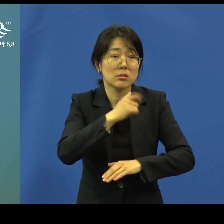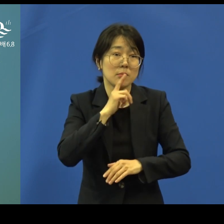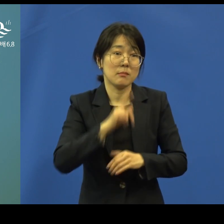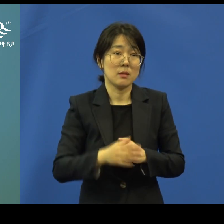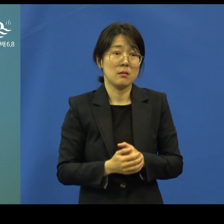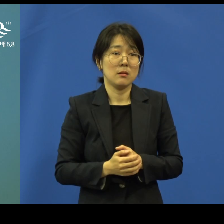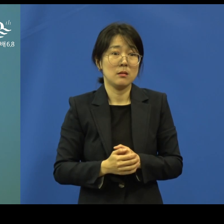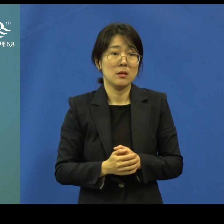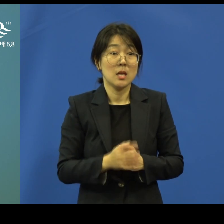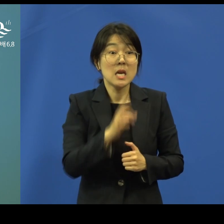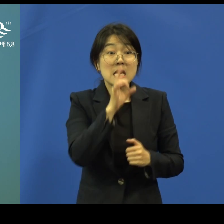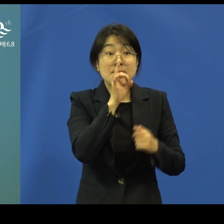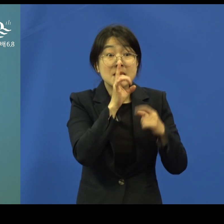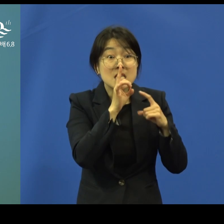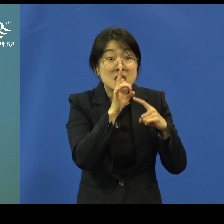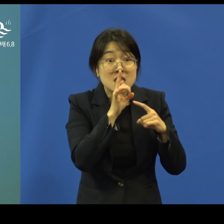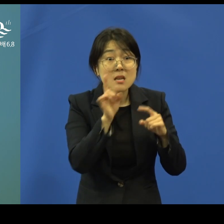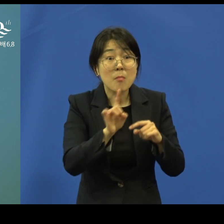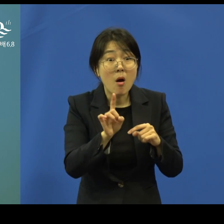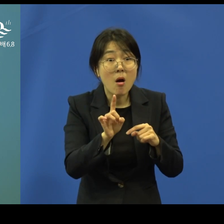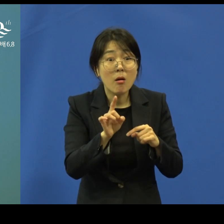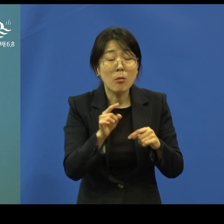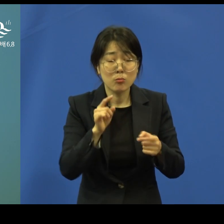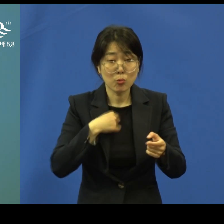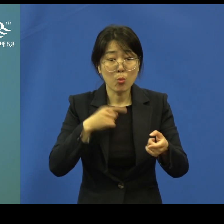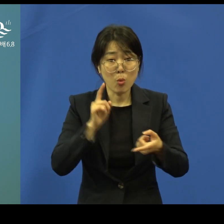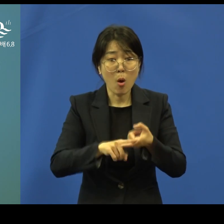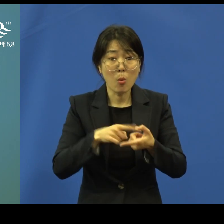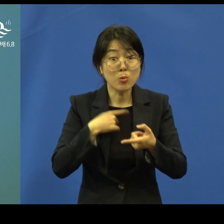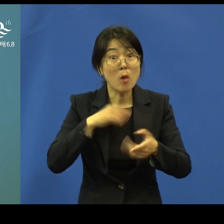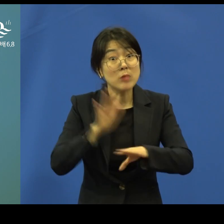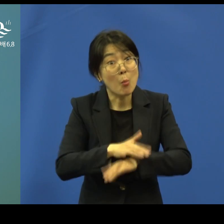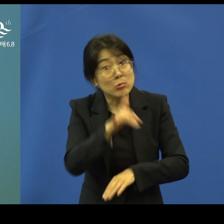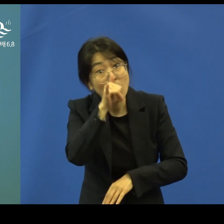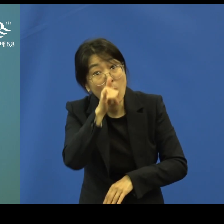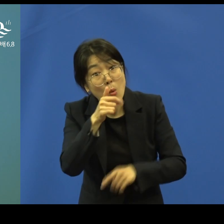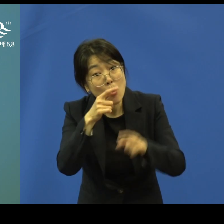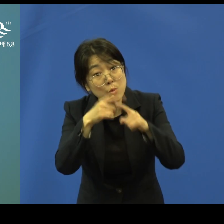그러니까 미지근한 상태가 정상인 줄로 알고 있는 사람들.